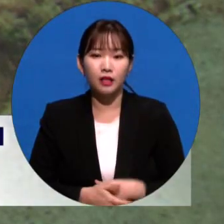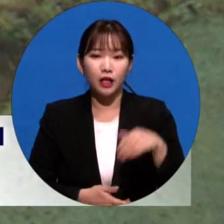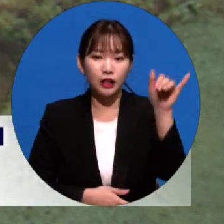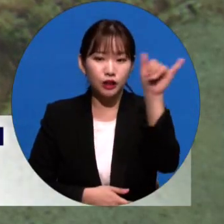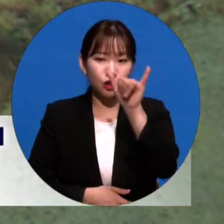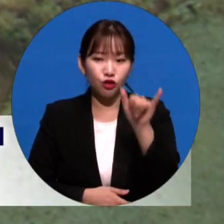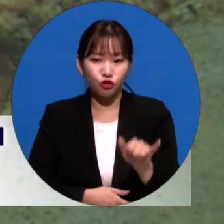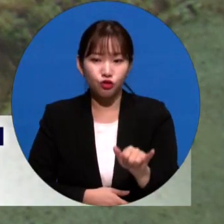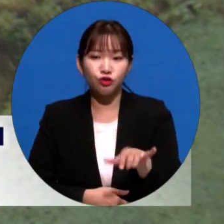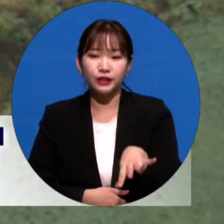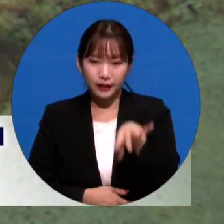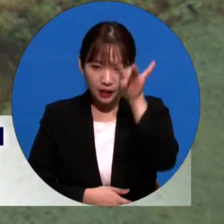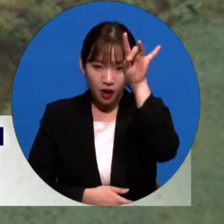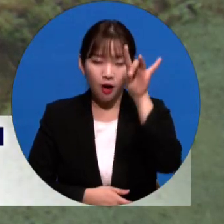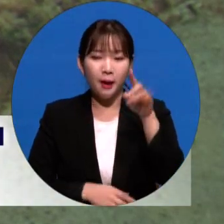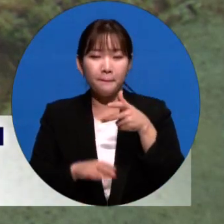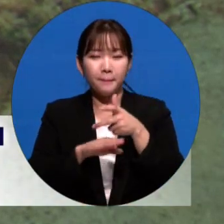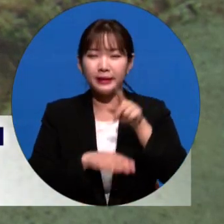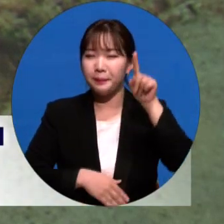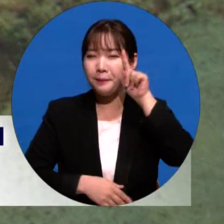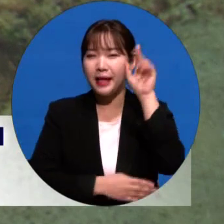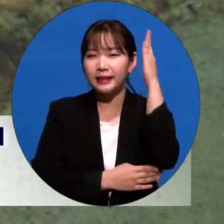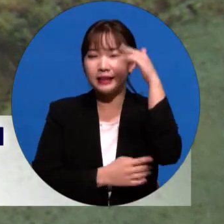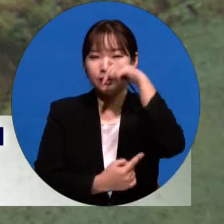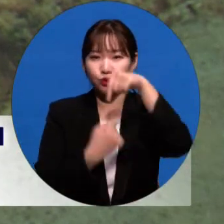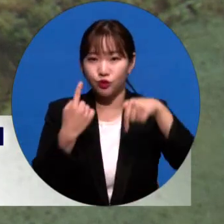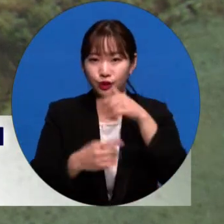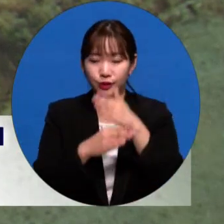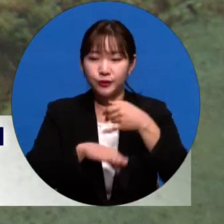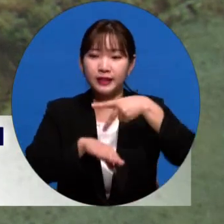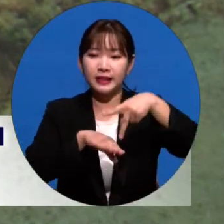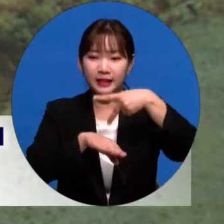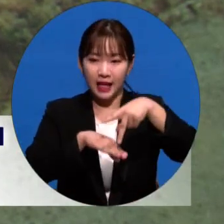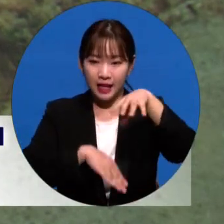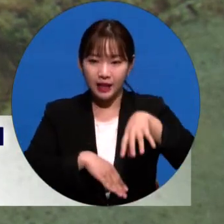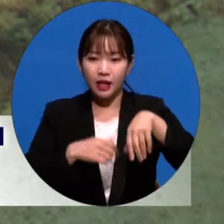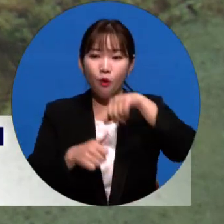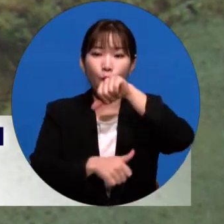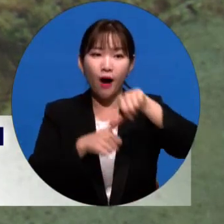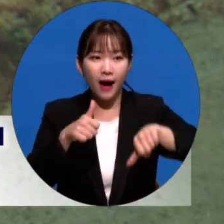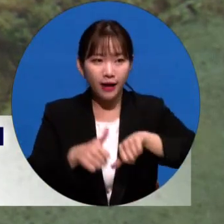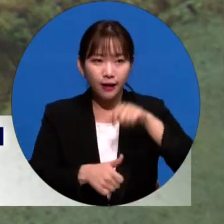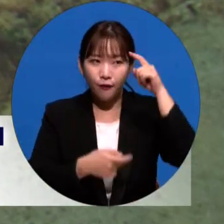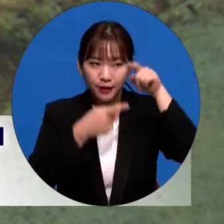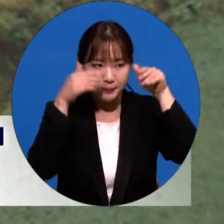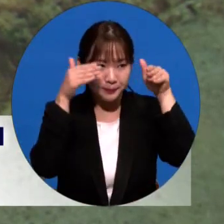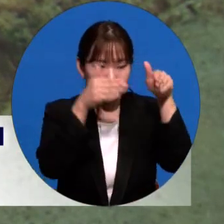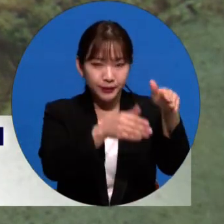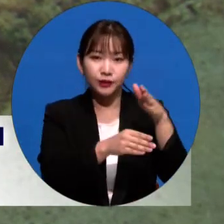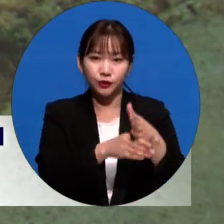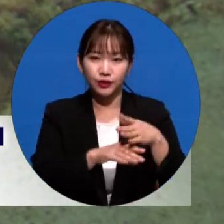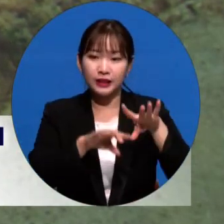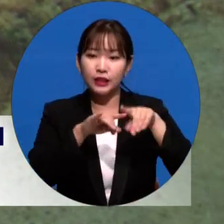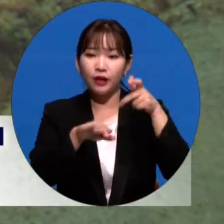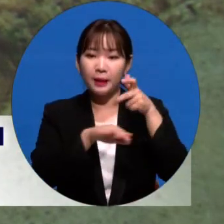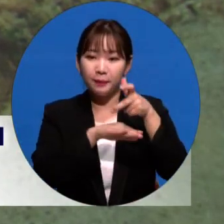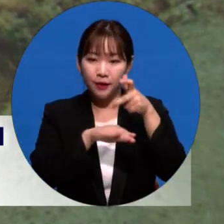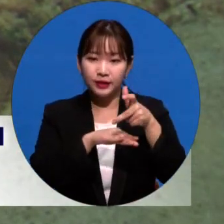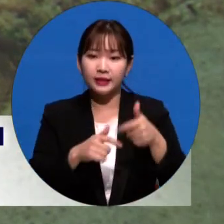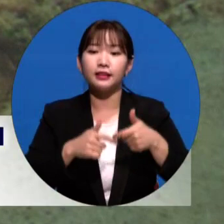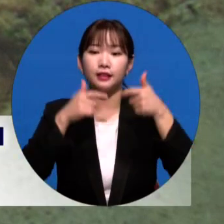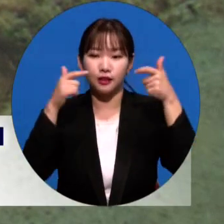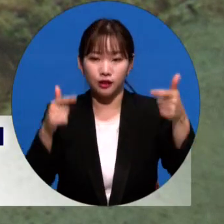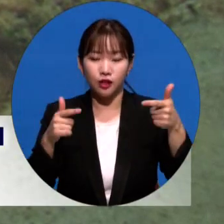전국에서 처음으로 버스 완전 공영제를 시행한 신안군이 환경으로 눈을 돌리고 있습니다. 전기버스가 대거